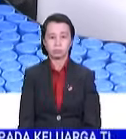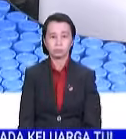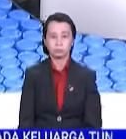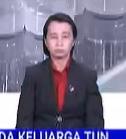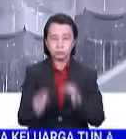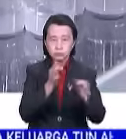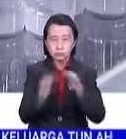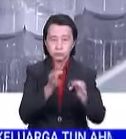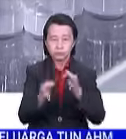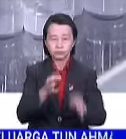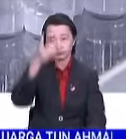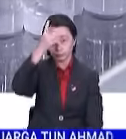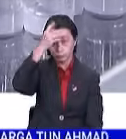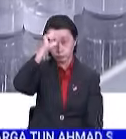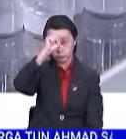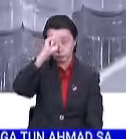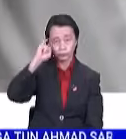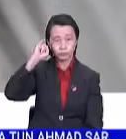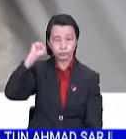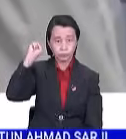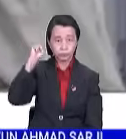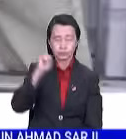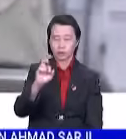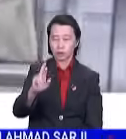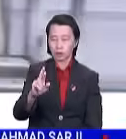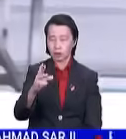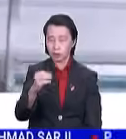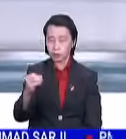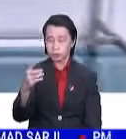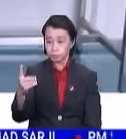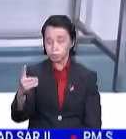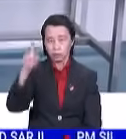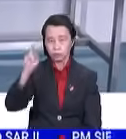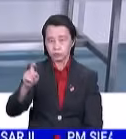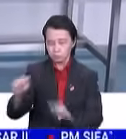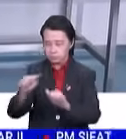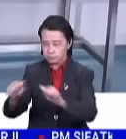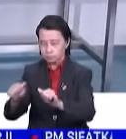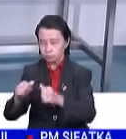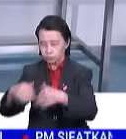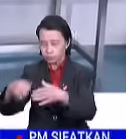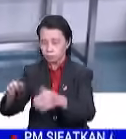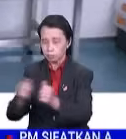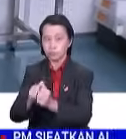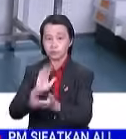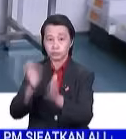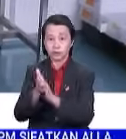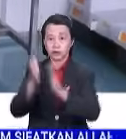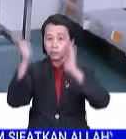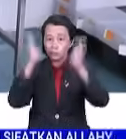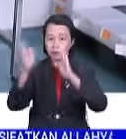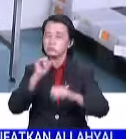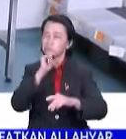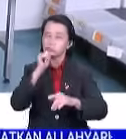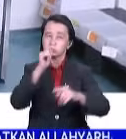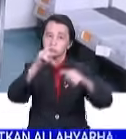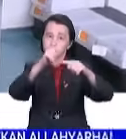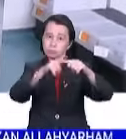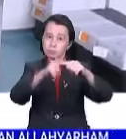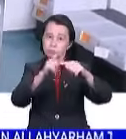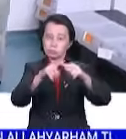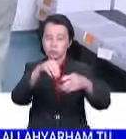mengulas lanjut jatuh Sri saya berkata rnd Bachsin perlu di pergi account Agan Garut tidak lagi bergantung